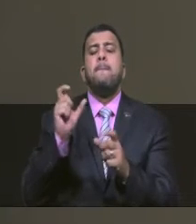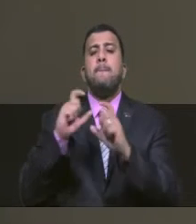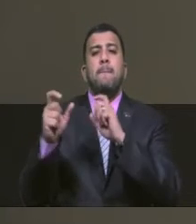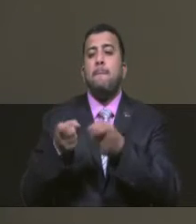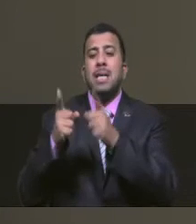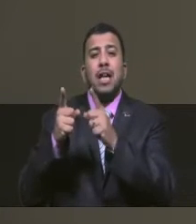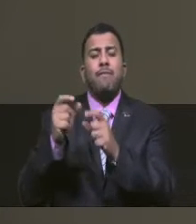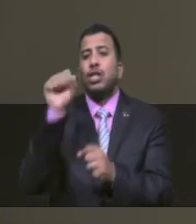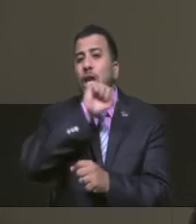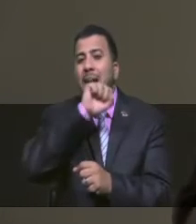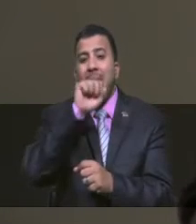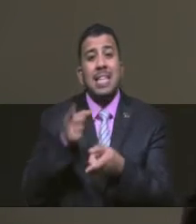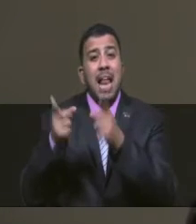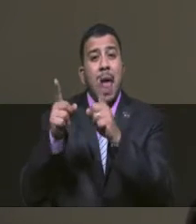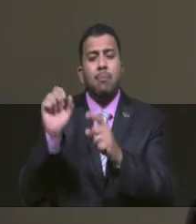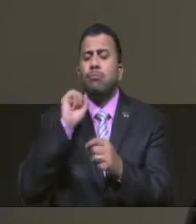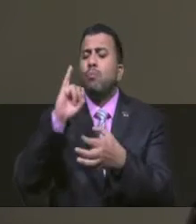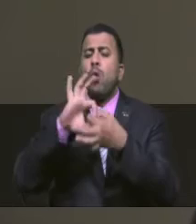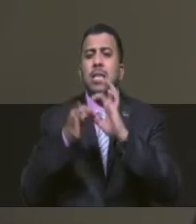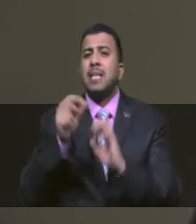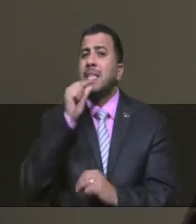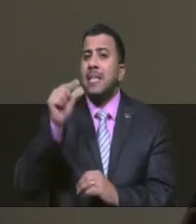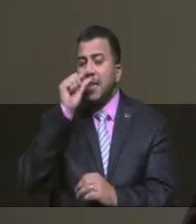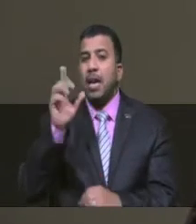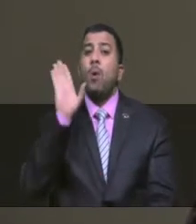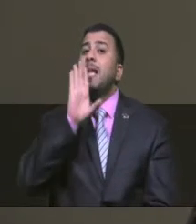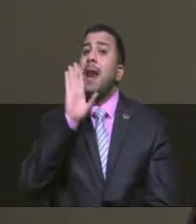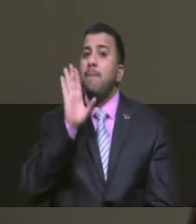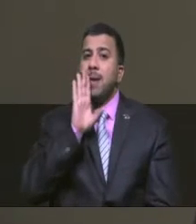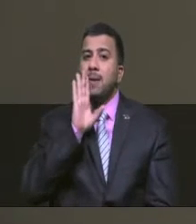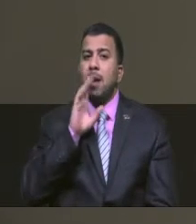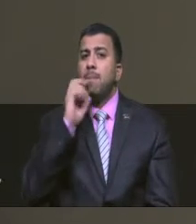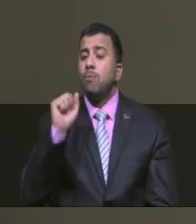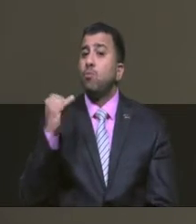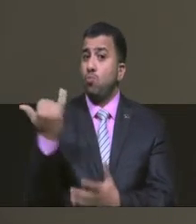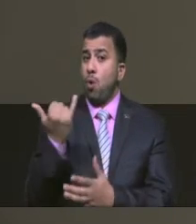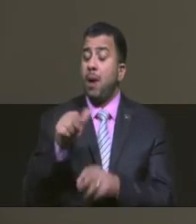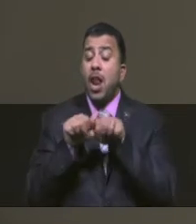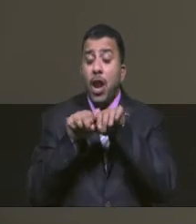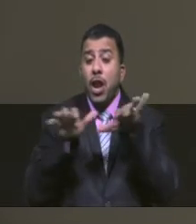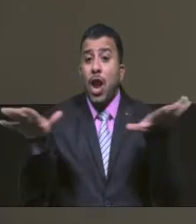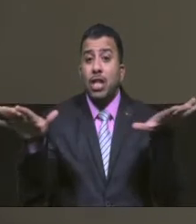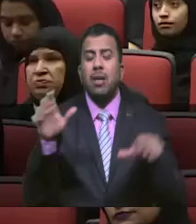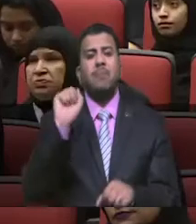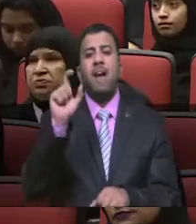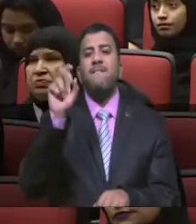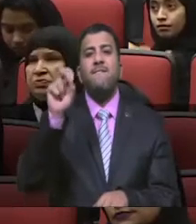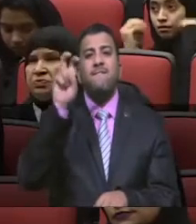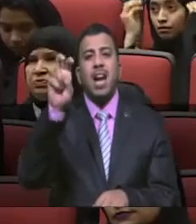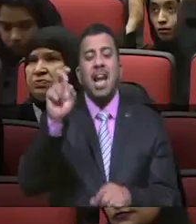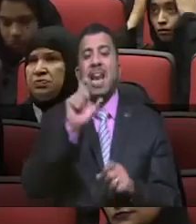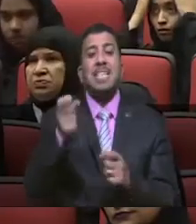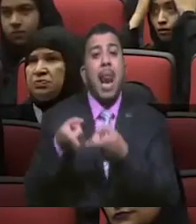الإسلامي بتسليط الضوء على واقع المؤسسات الدينية والتعليمية ودورها في نشر الفقه المصرفي الإسلامي